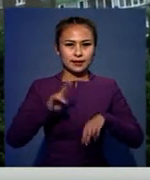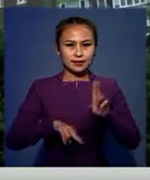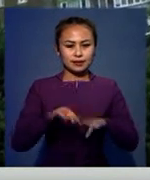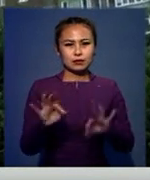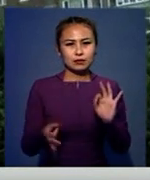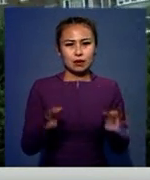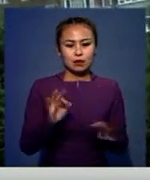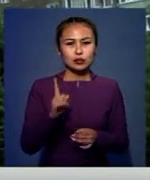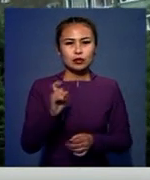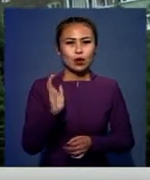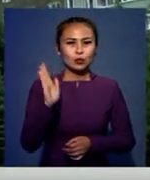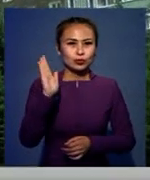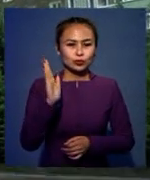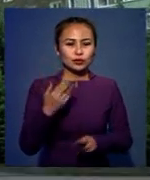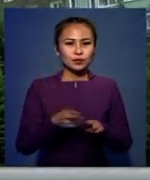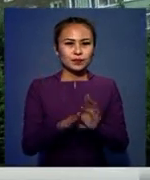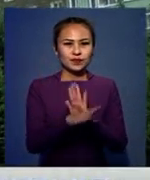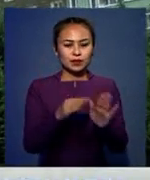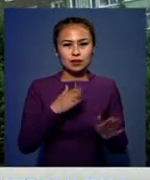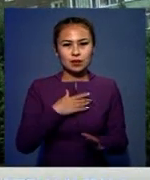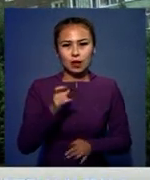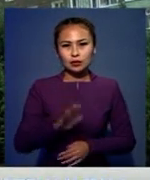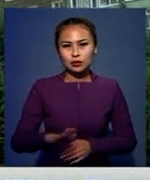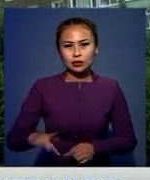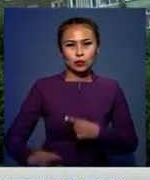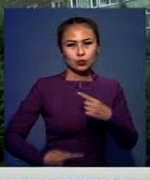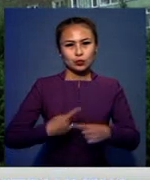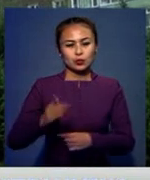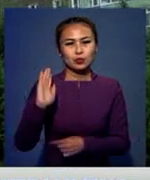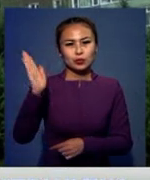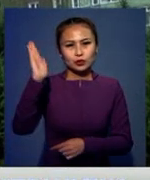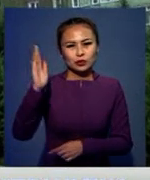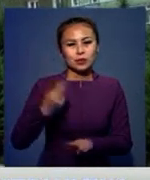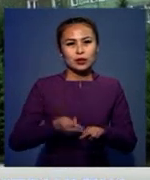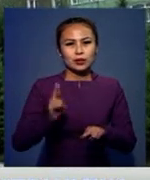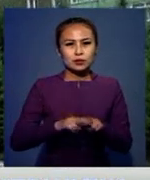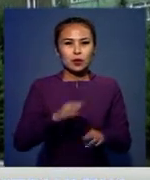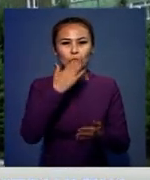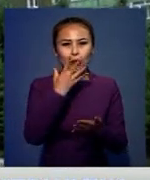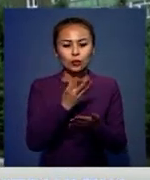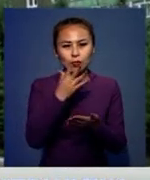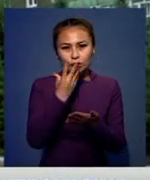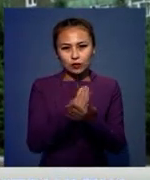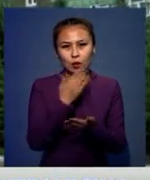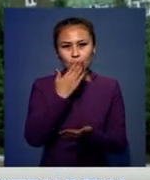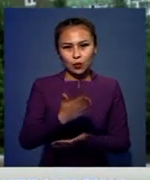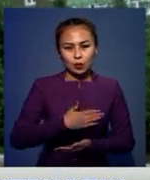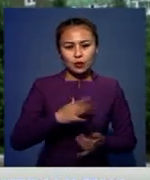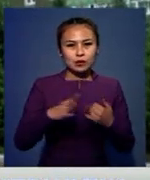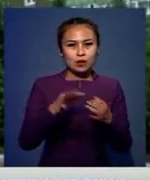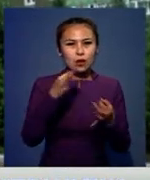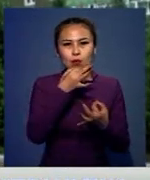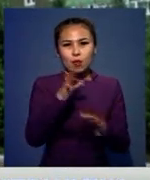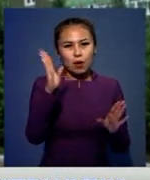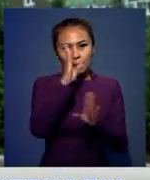үшін маңызды қадам жасалып жатыр. Сайлау балаларымыздың болашағымен тығыз байланысты. Сондықтан отанын сүйетін әр азамат қандай ауырайында